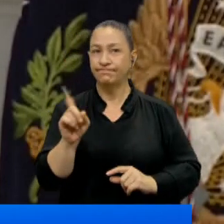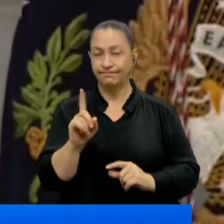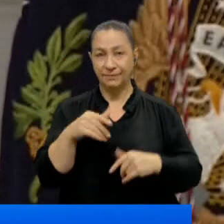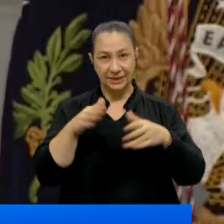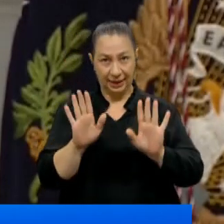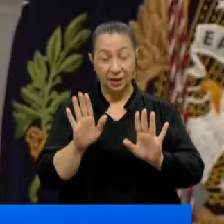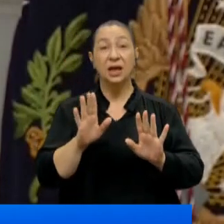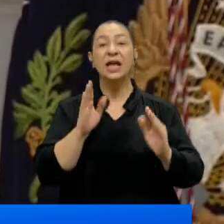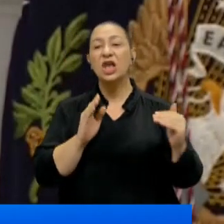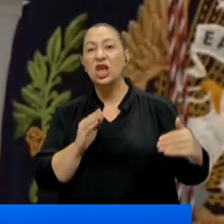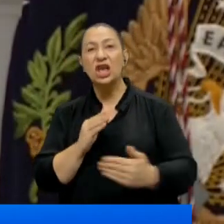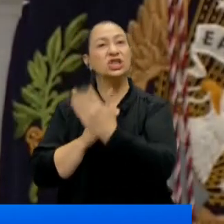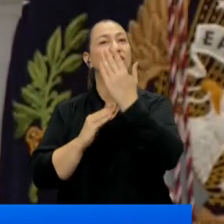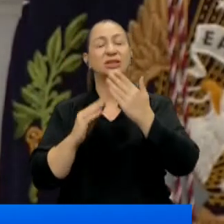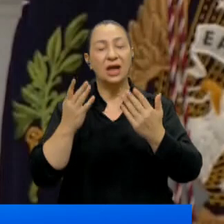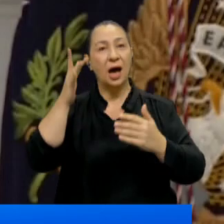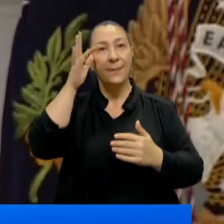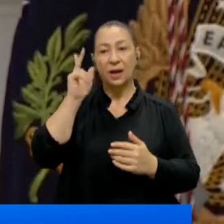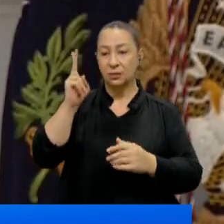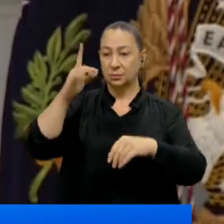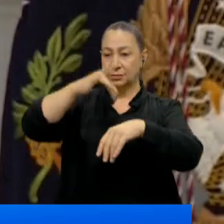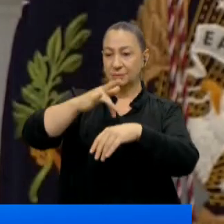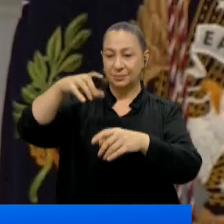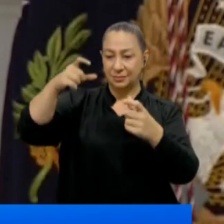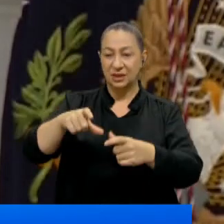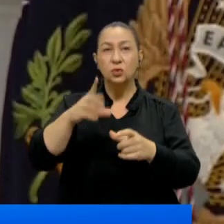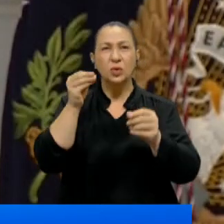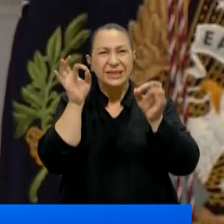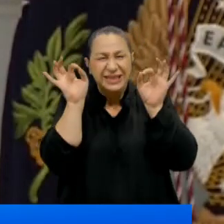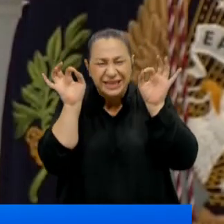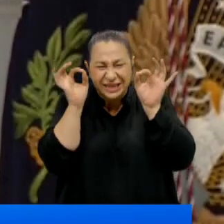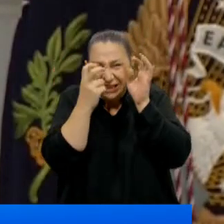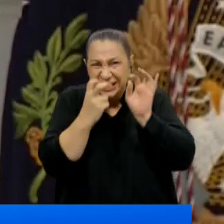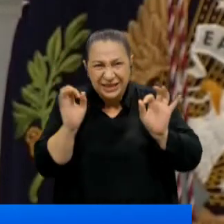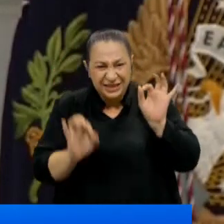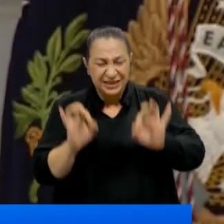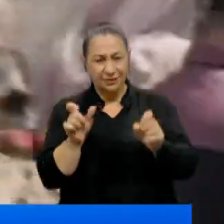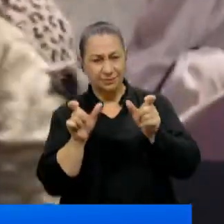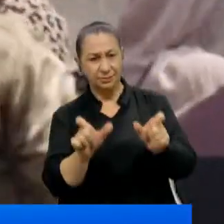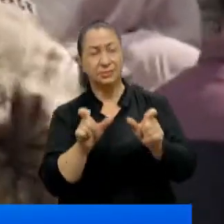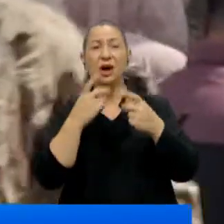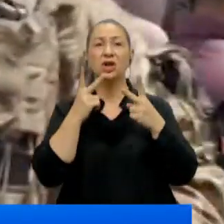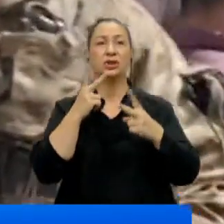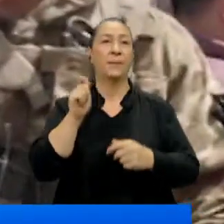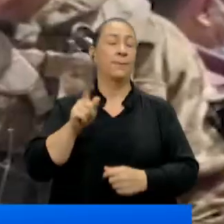açıkladı. Geçiş ülkelerindeki Amerikan üslerine ait noktalarda sıkı denetimlerin gerçekleşeceğini ifade etti.